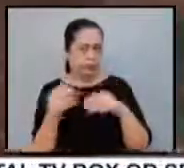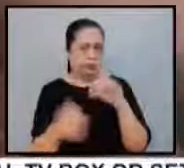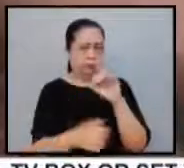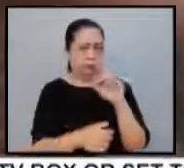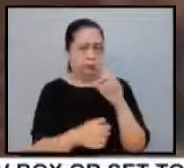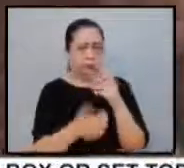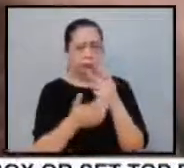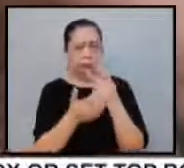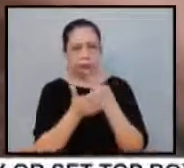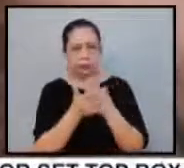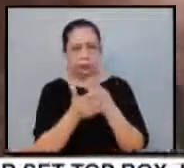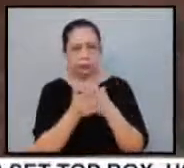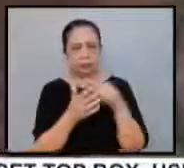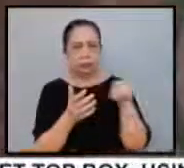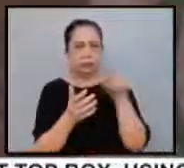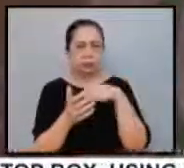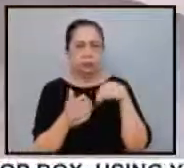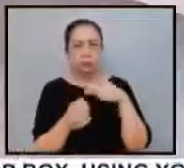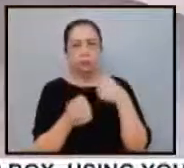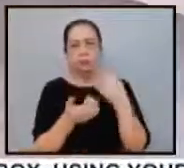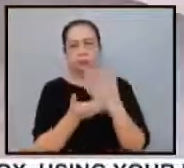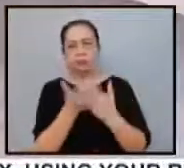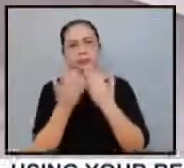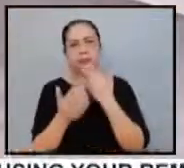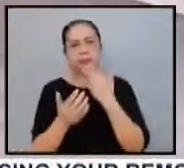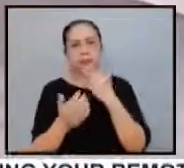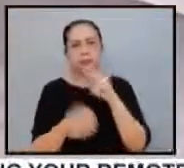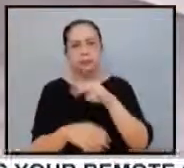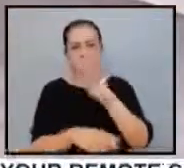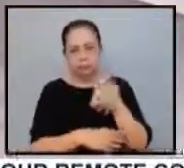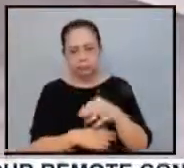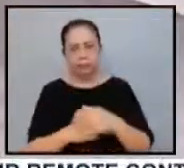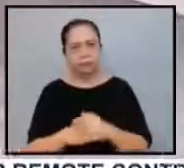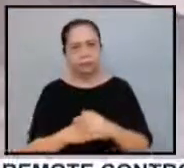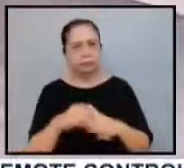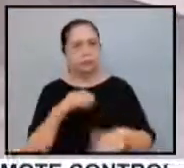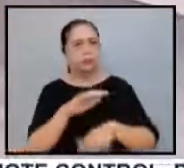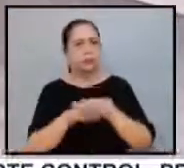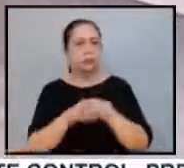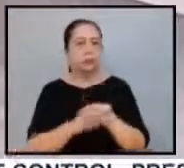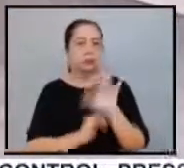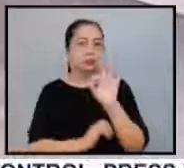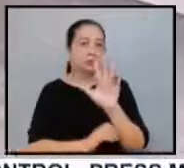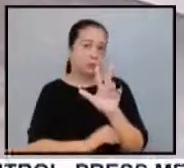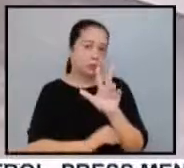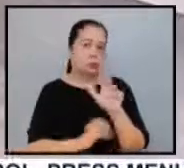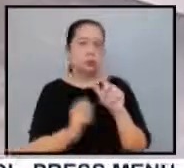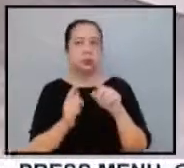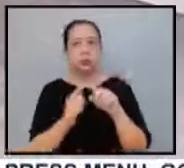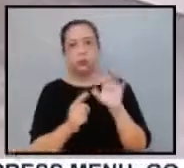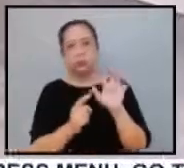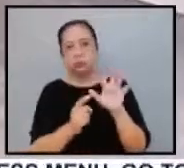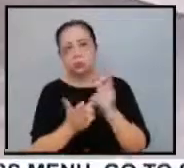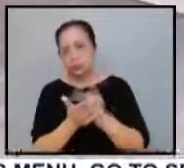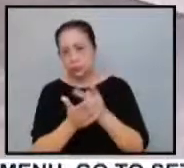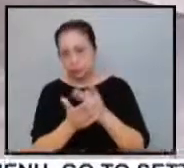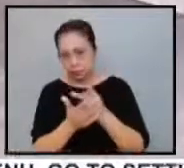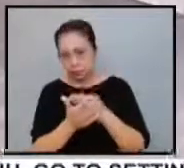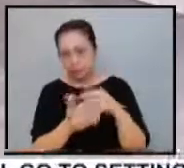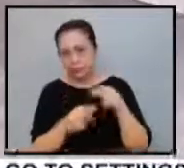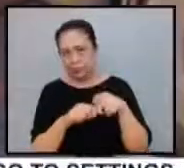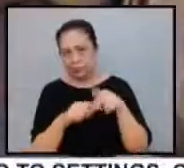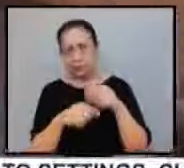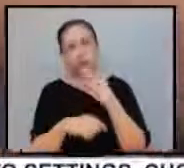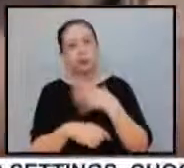ng asukal sa ilang pamilihan sa Metro Manila. Aabot naman sa 93 hanggang 95 pesos ang kada kilo ng white sugar sa